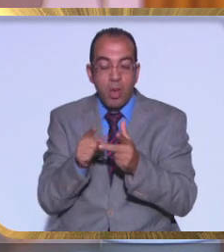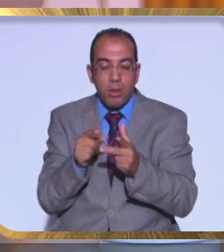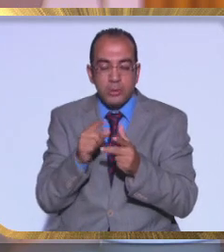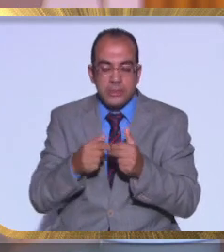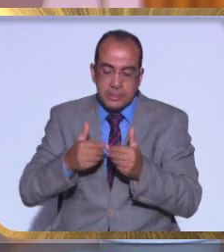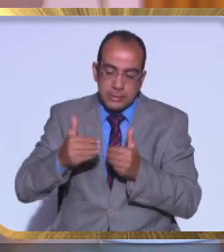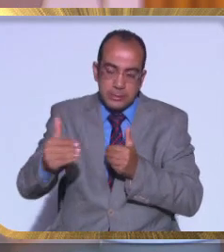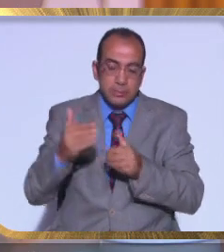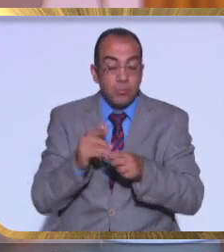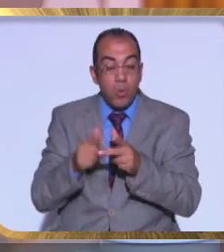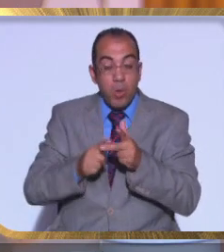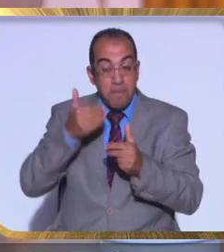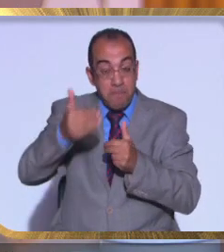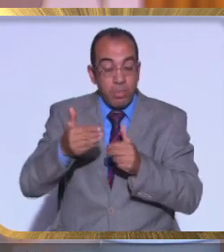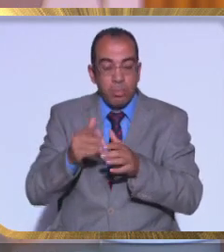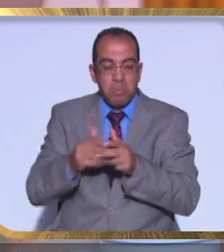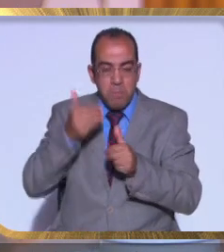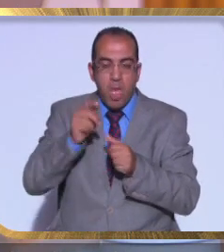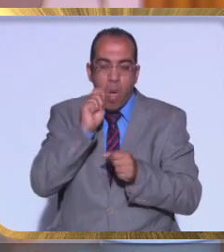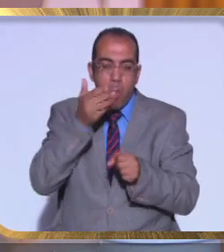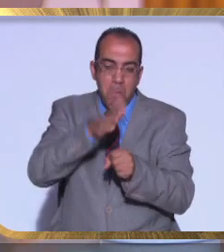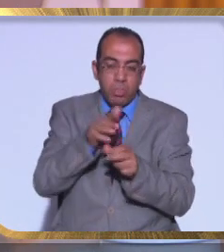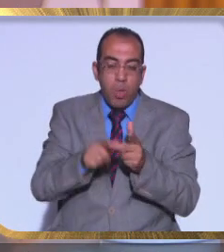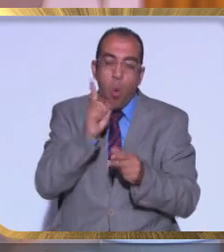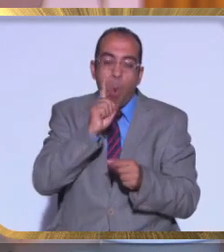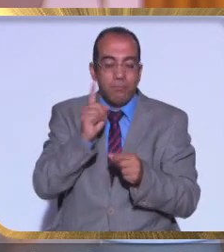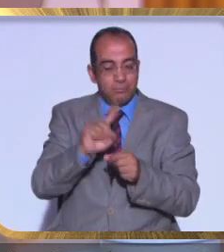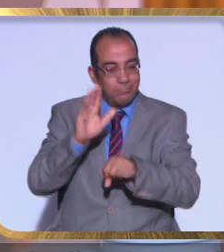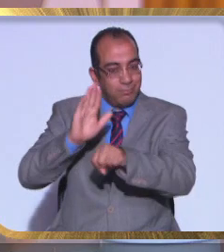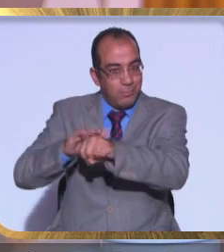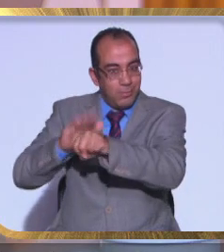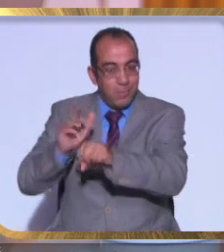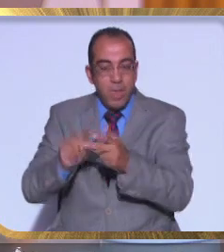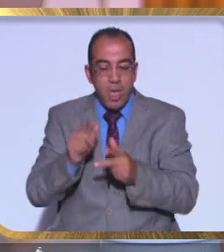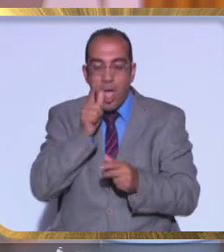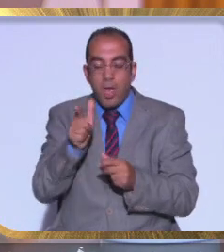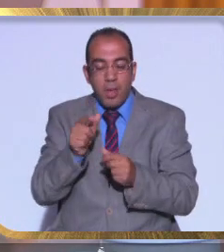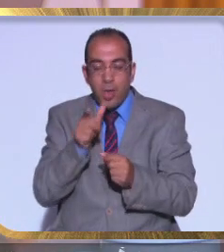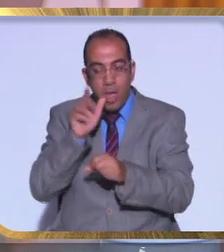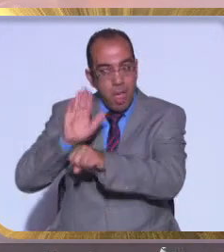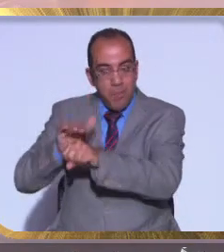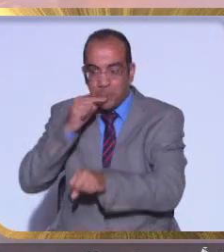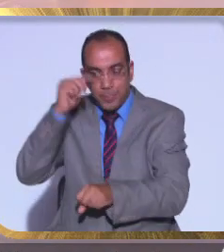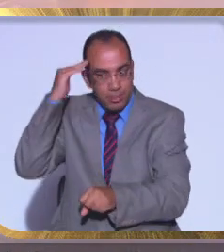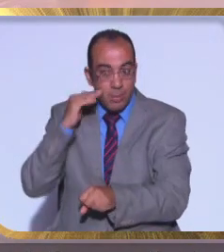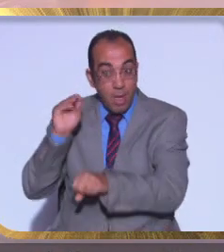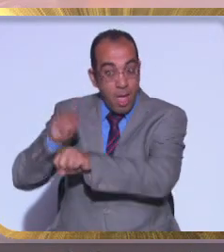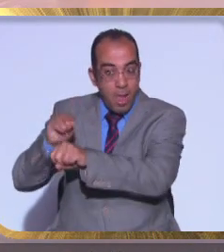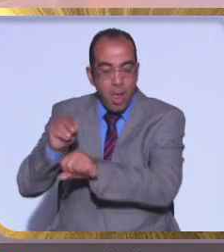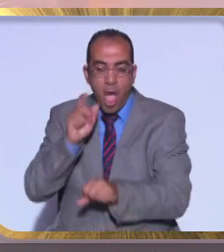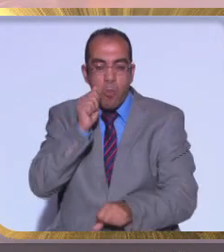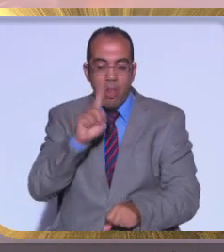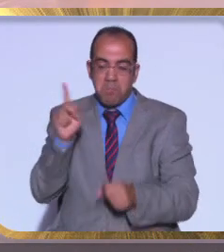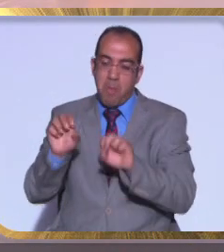سنوات طويلة جدا، وبعدين بعد وفاة الوالد الأم قالت لبنتها إنه وصاني